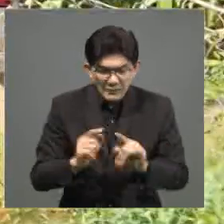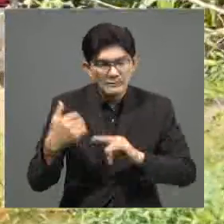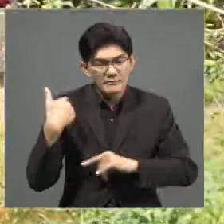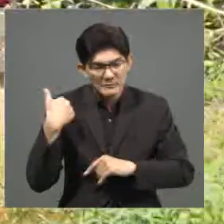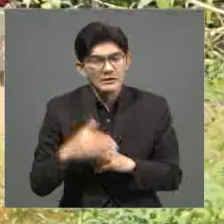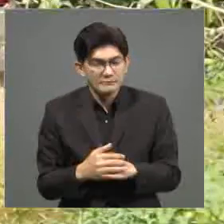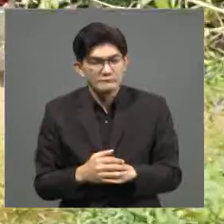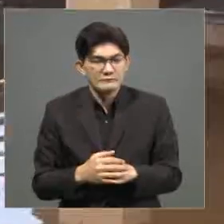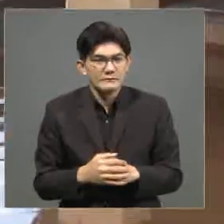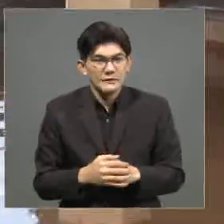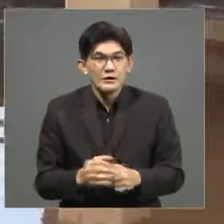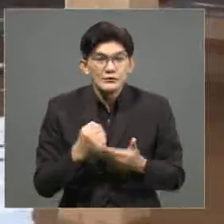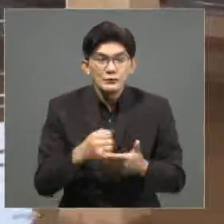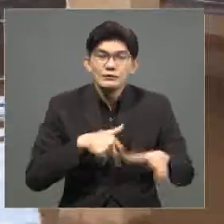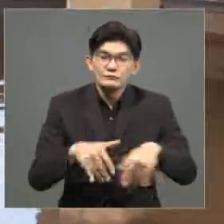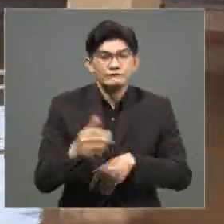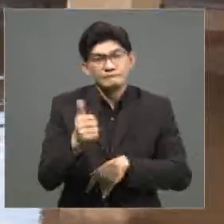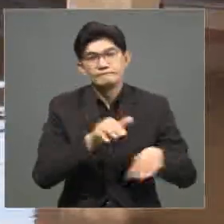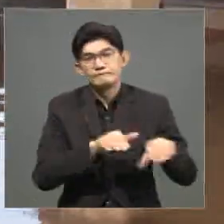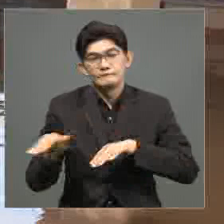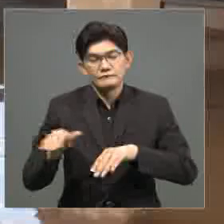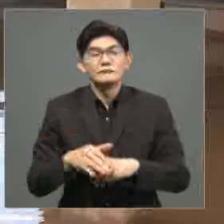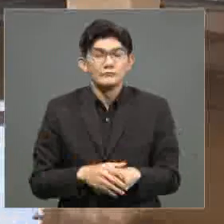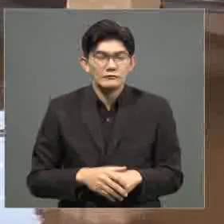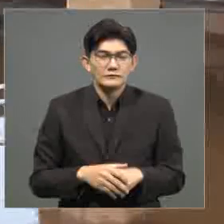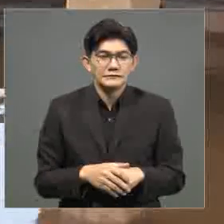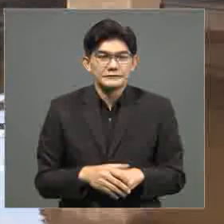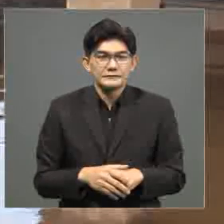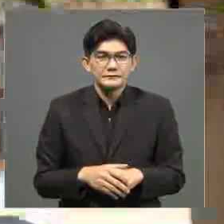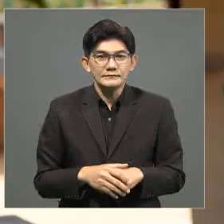ริโภคของประชาชนไว้แล้วครับ